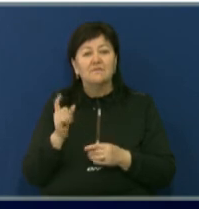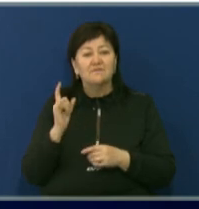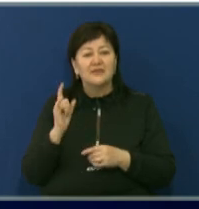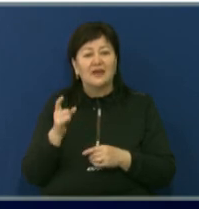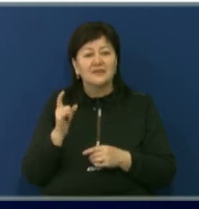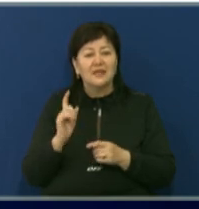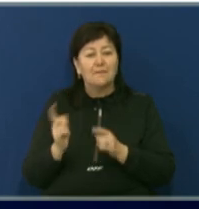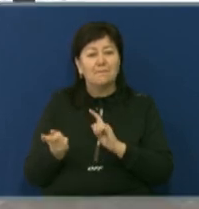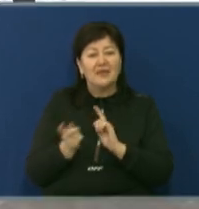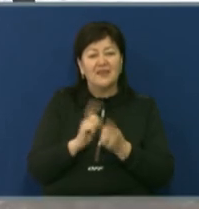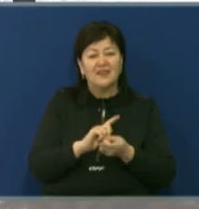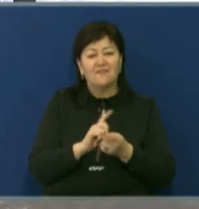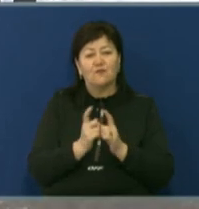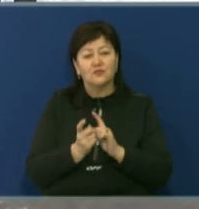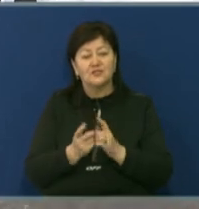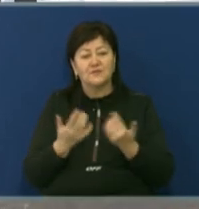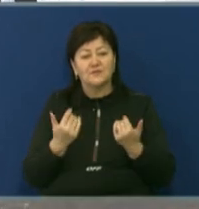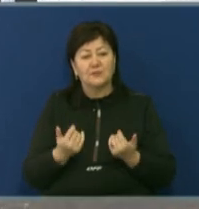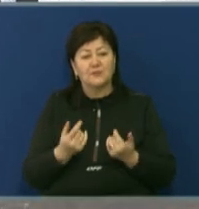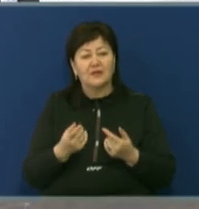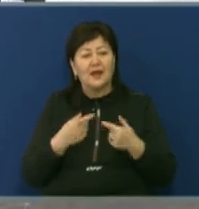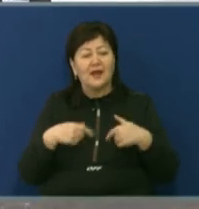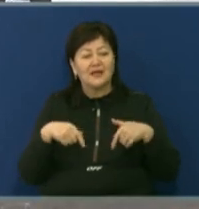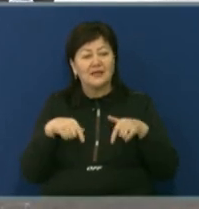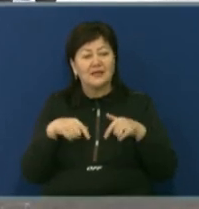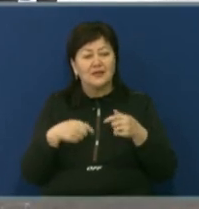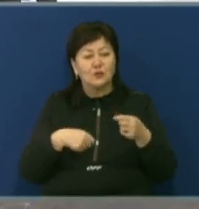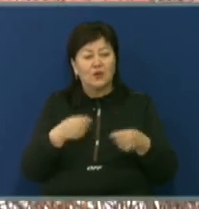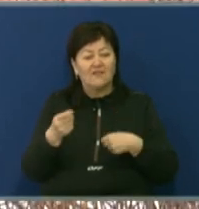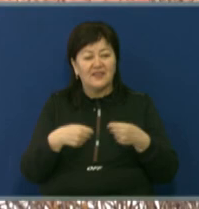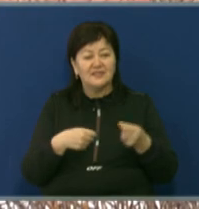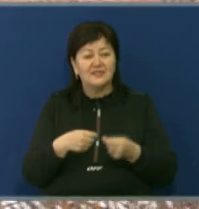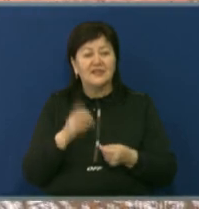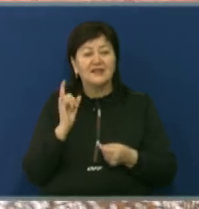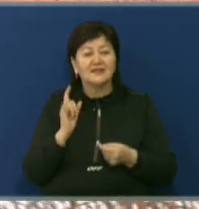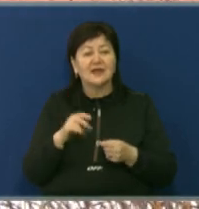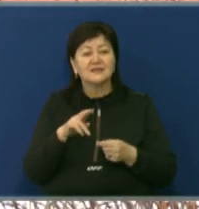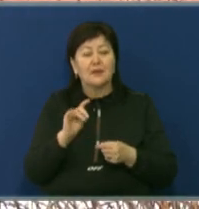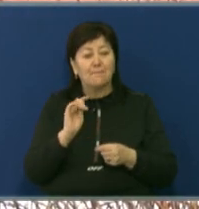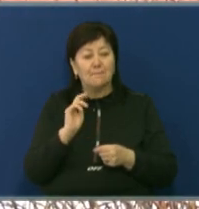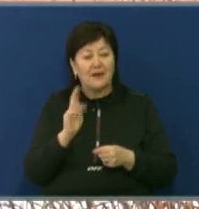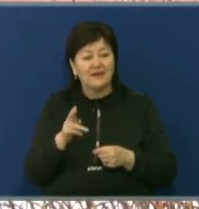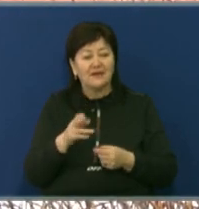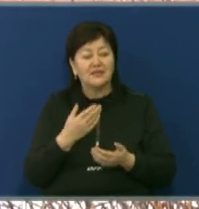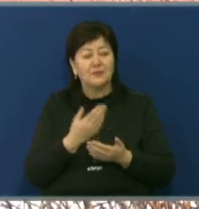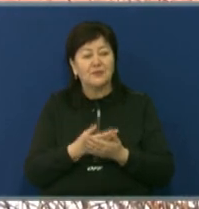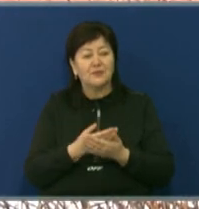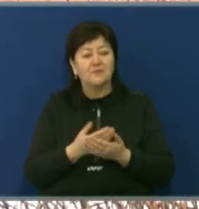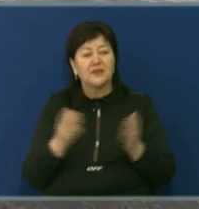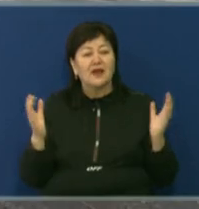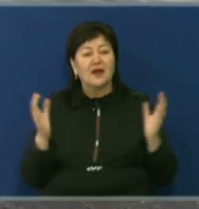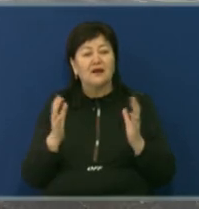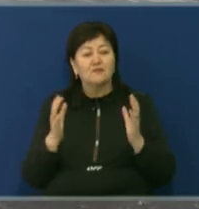айырмашылығын өтеуі тиіс. Таксопарк басшылығының мәліметінше, ол өз кезегінде тендердің барлық шарттарын орындаған. Автобустардың бір